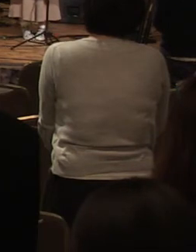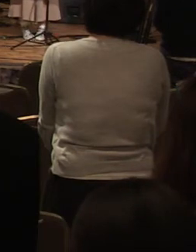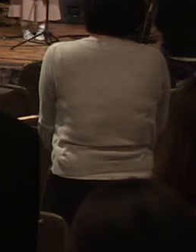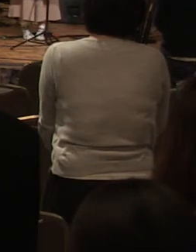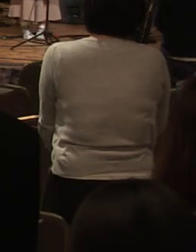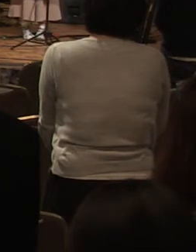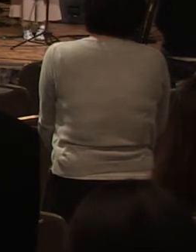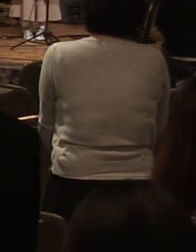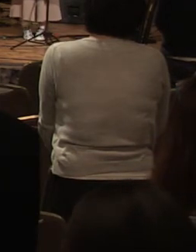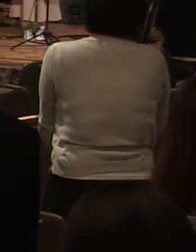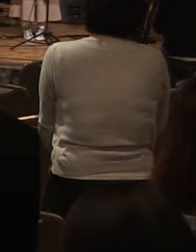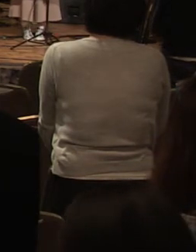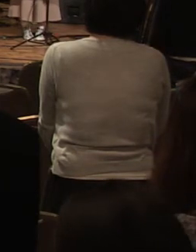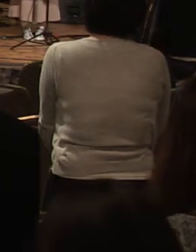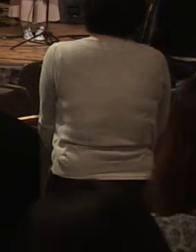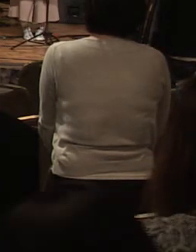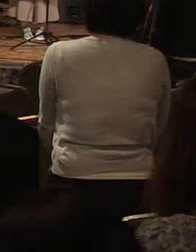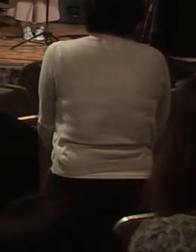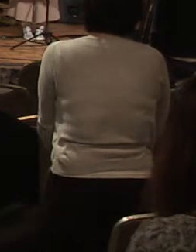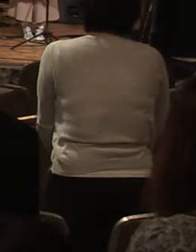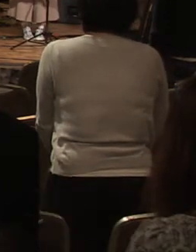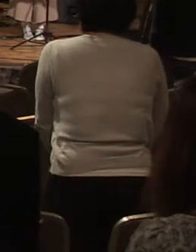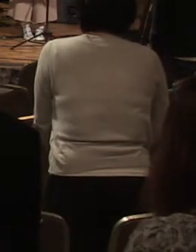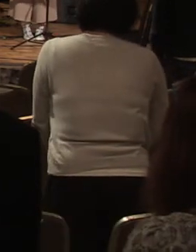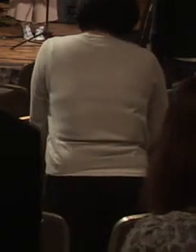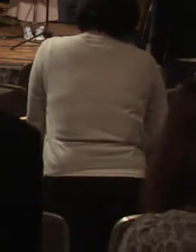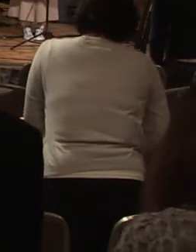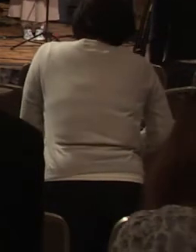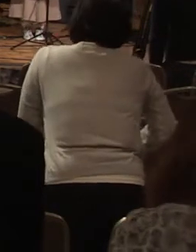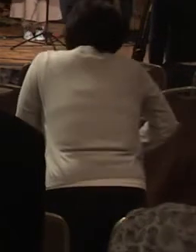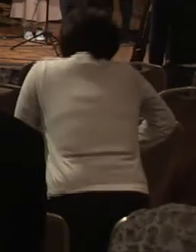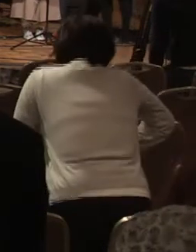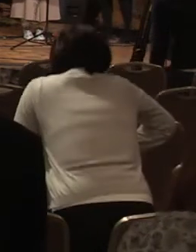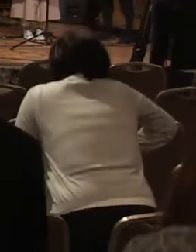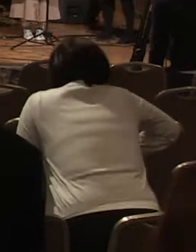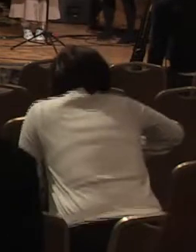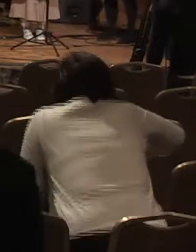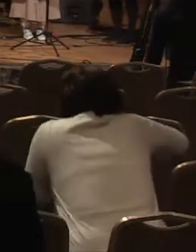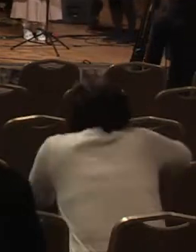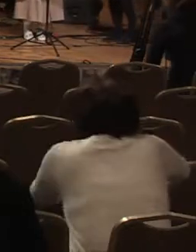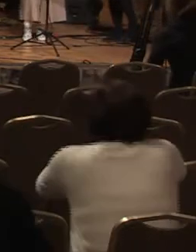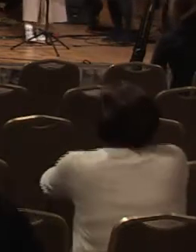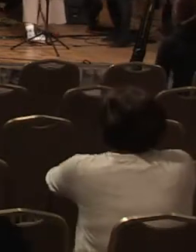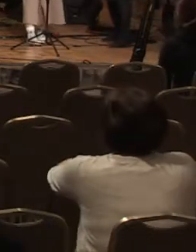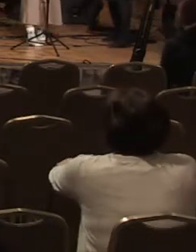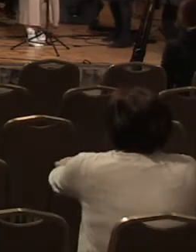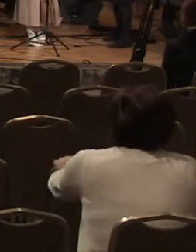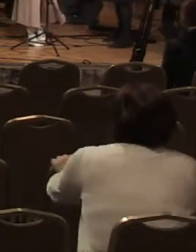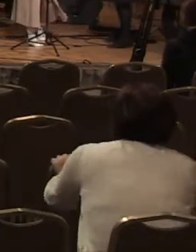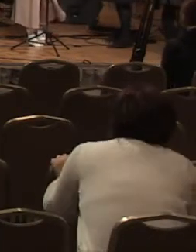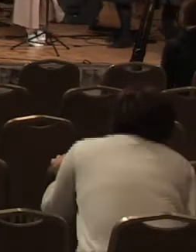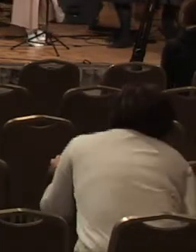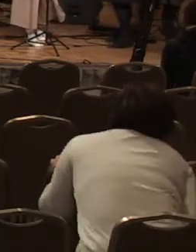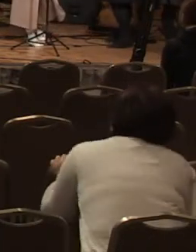導いてください。イエス様の名前によってお祈りいたします。アメン。どうぞお座りください。